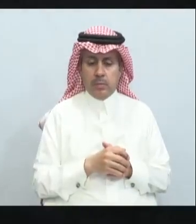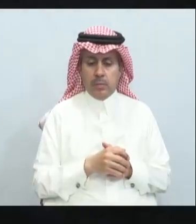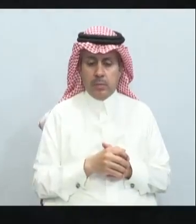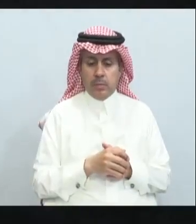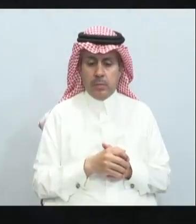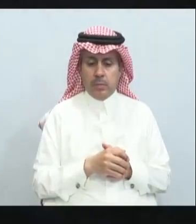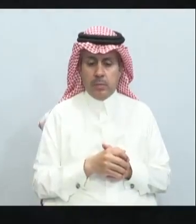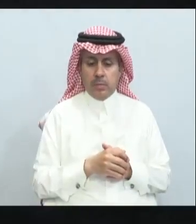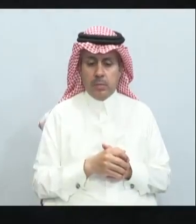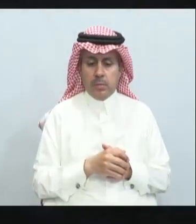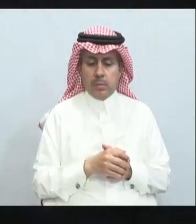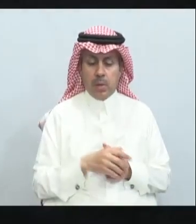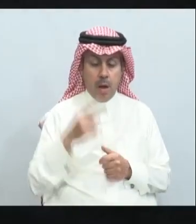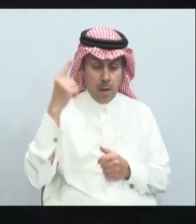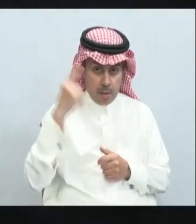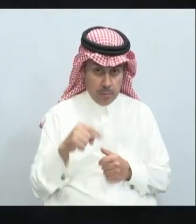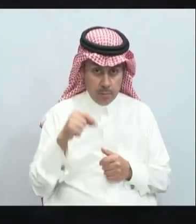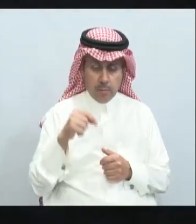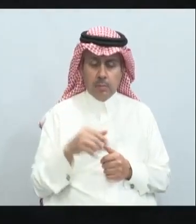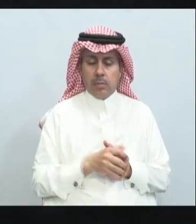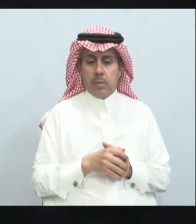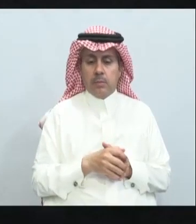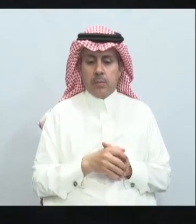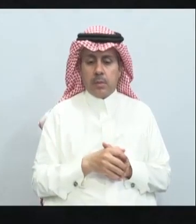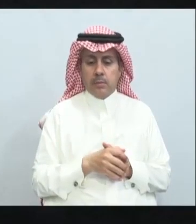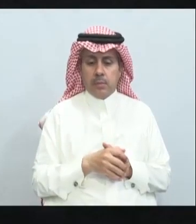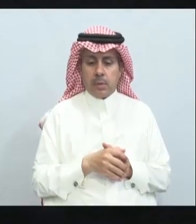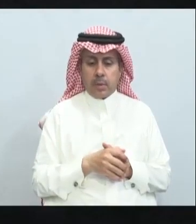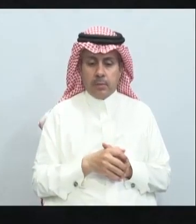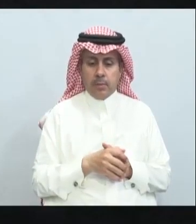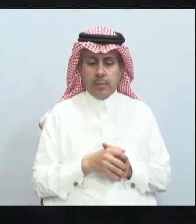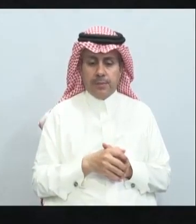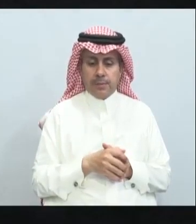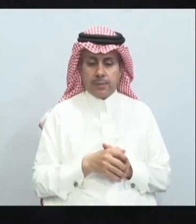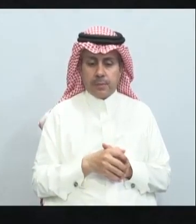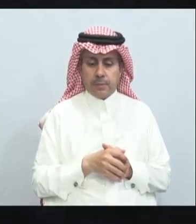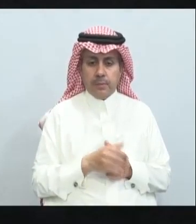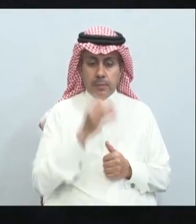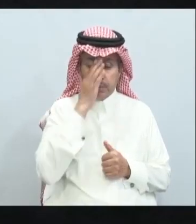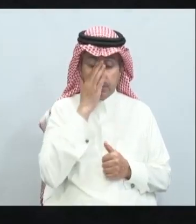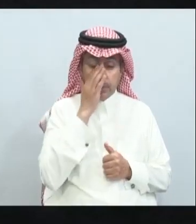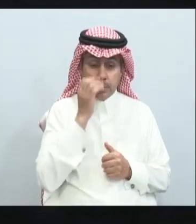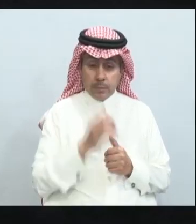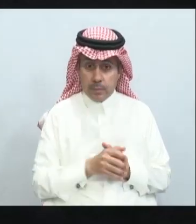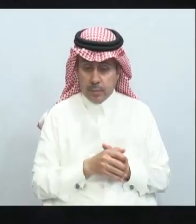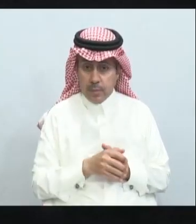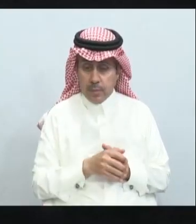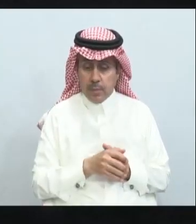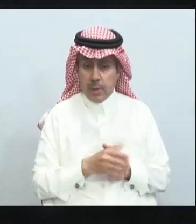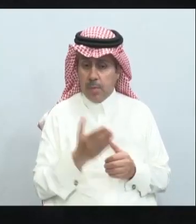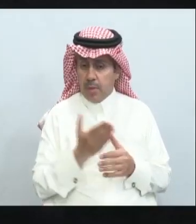مقاصد وتحريم وسائل هي محرمه لذاتها لماذا لانها المقصود من